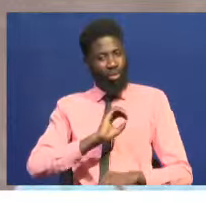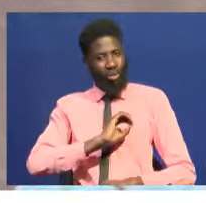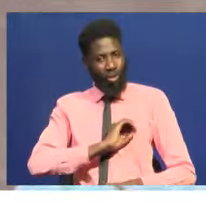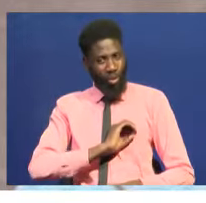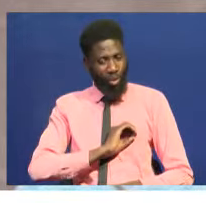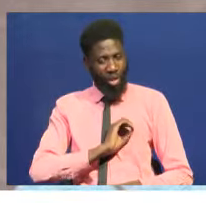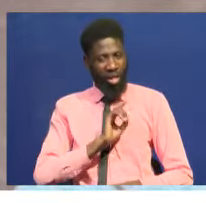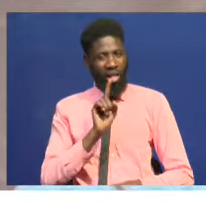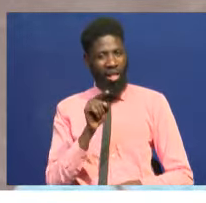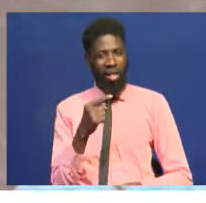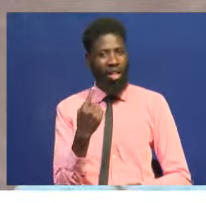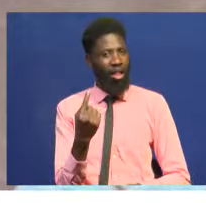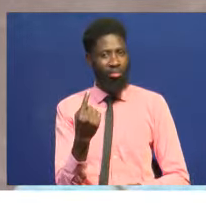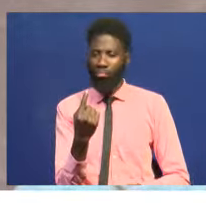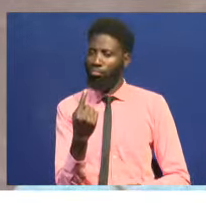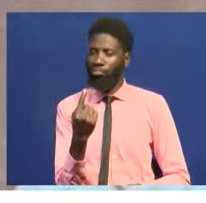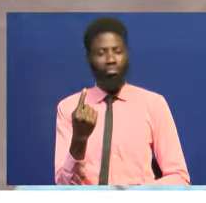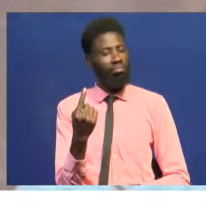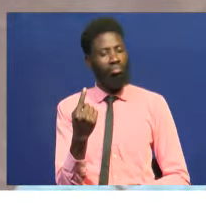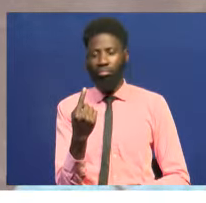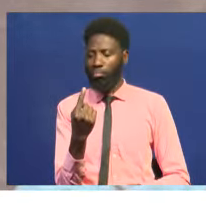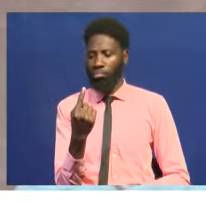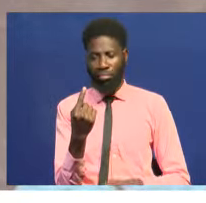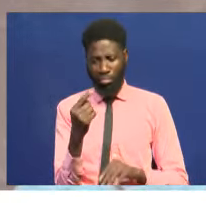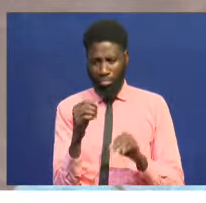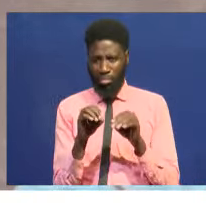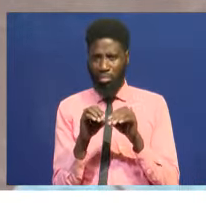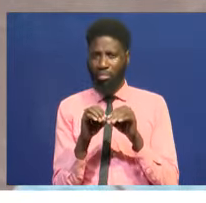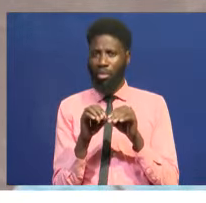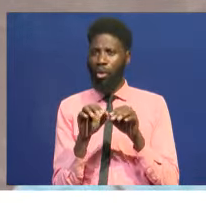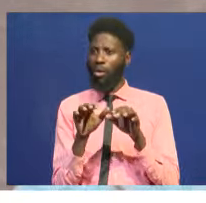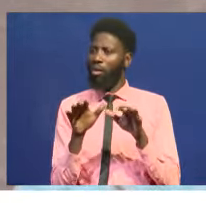yake, akawa ni